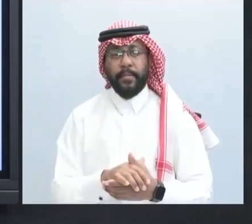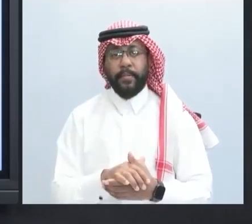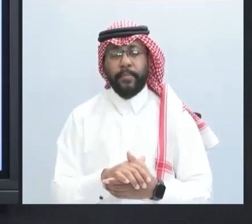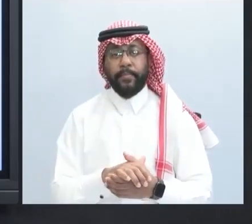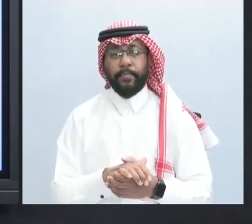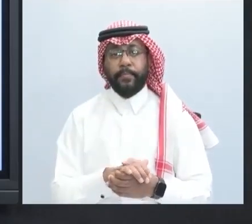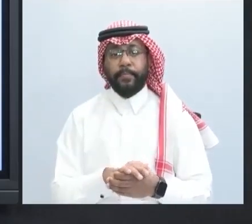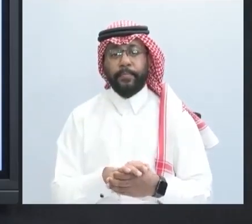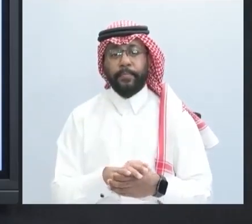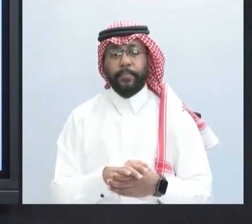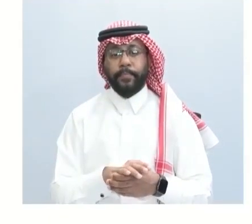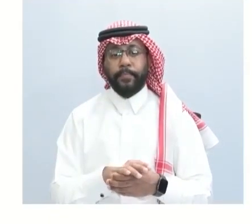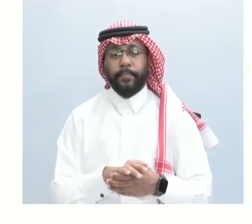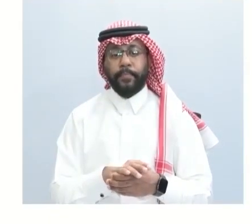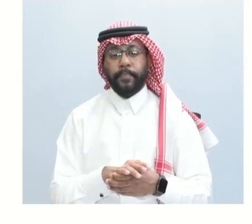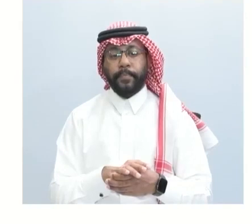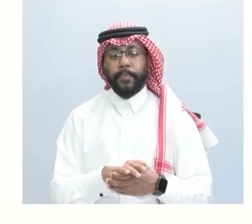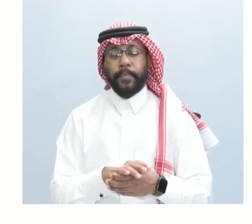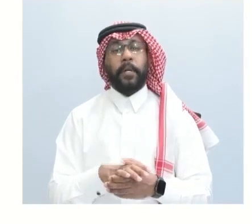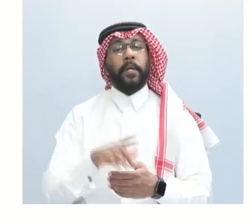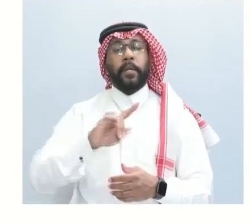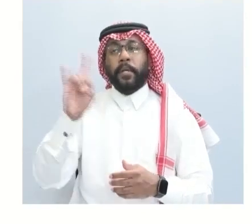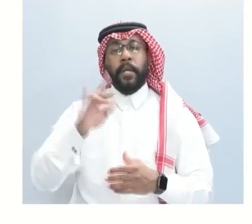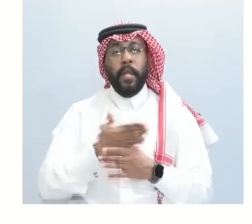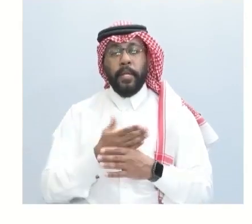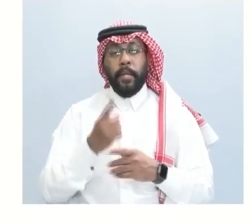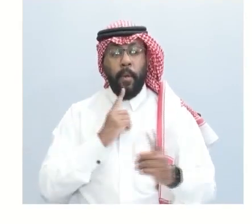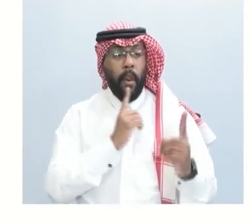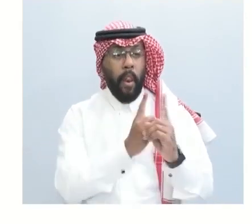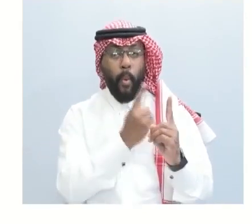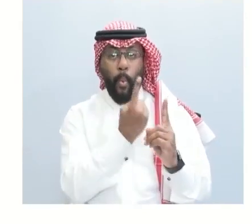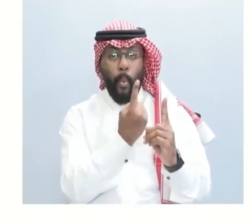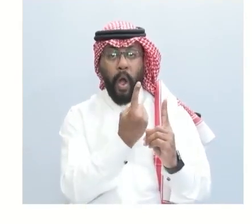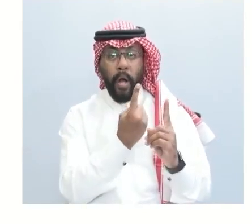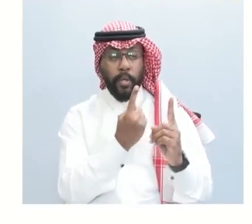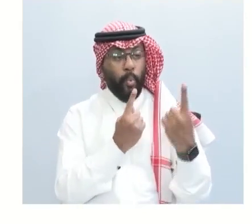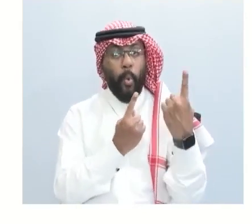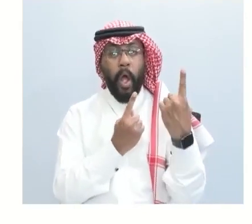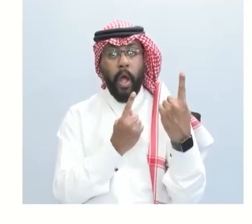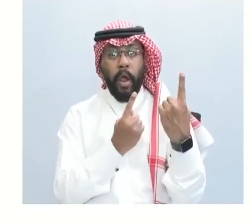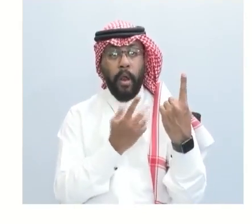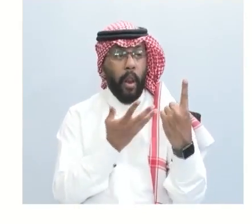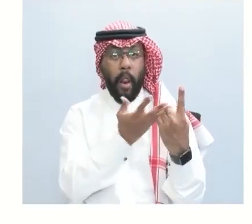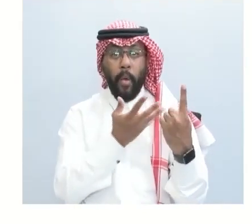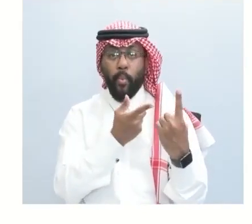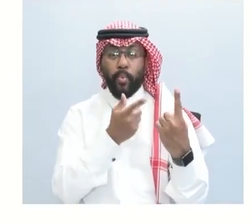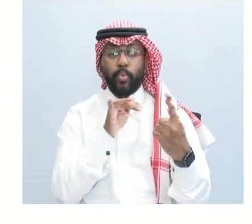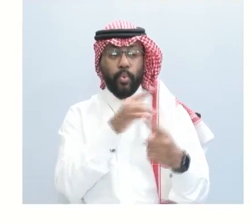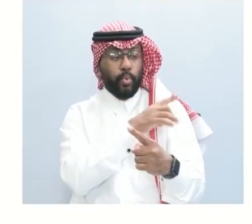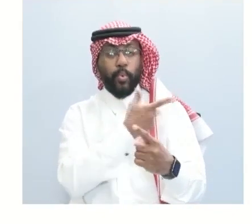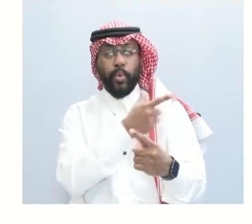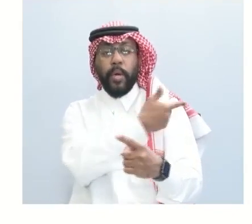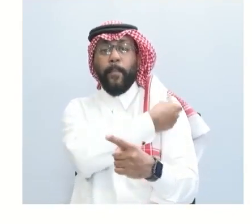المنتميه جميل احسنتم هنا طبيب يصف المريض الحالات المرضيه طبعا هنا المواقف غير منتميه لان الطبيب فقط يتحدث